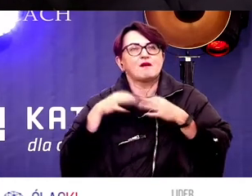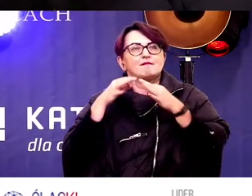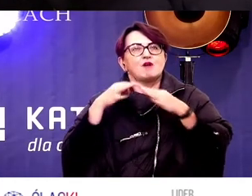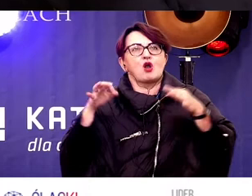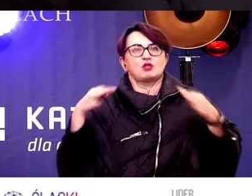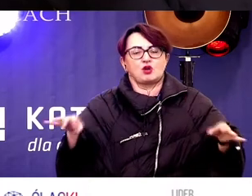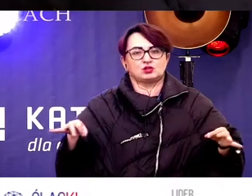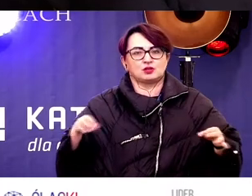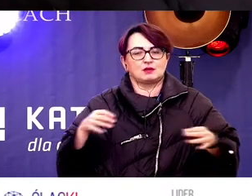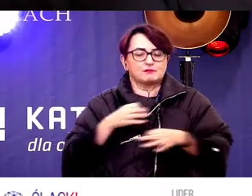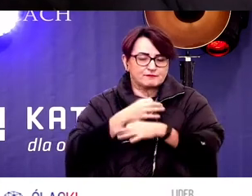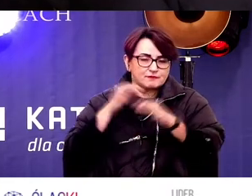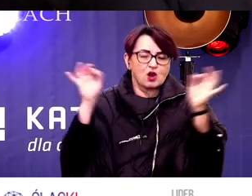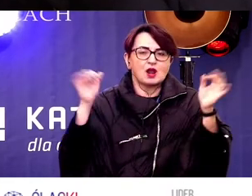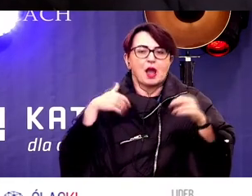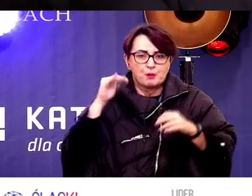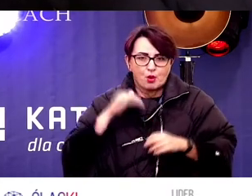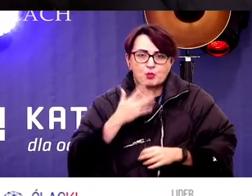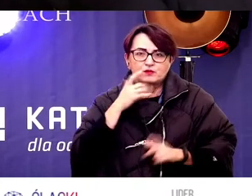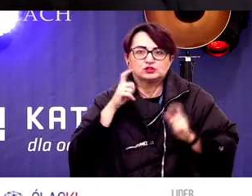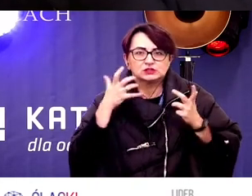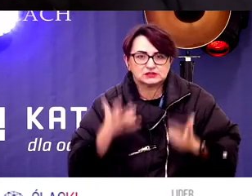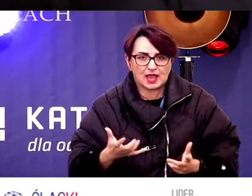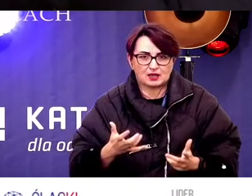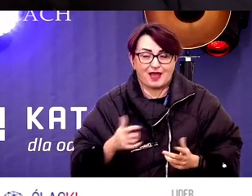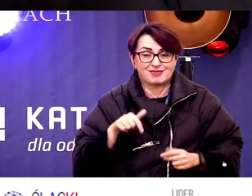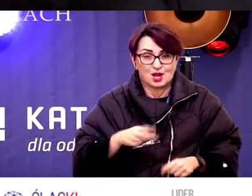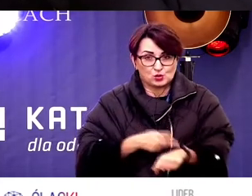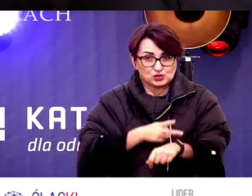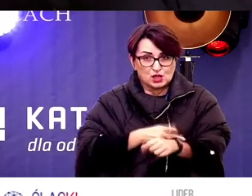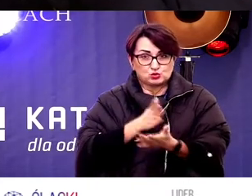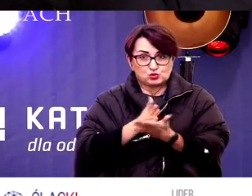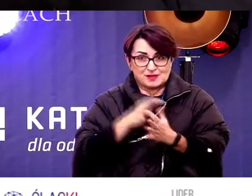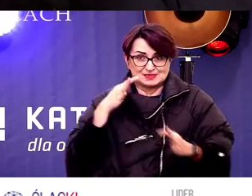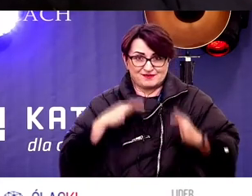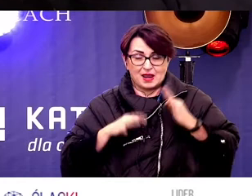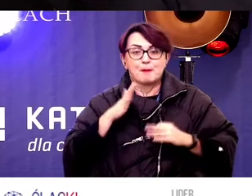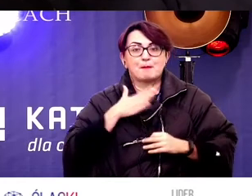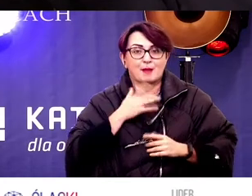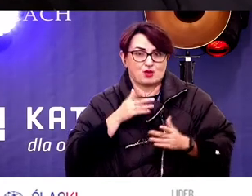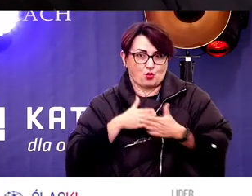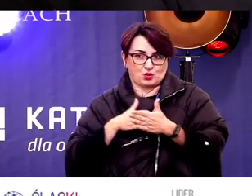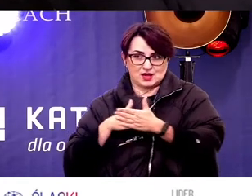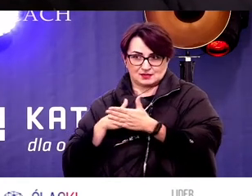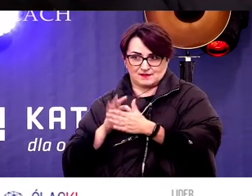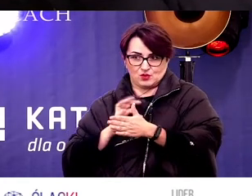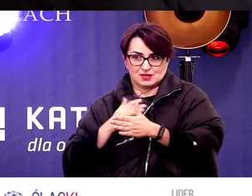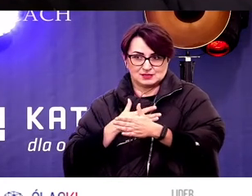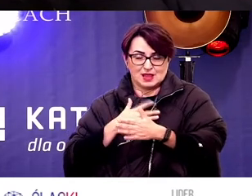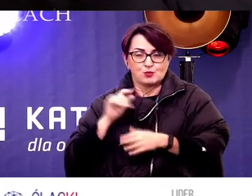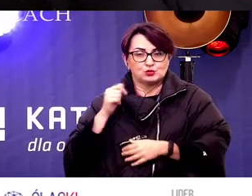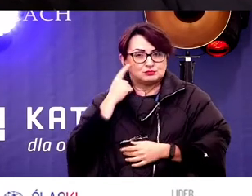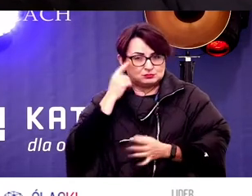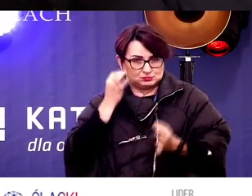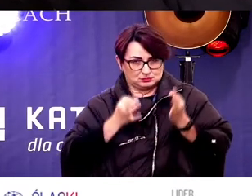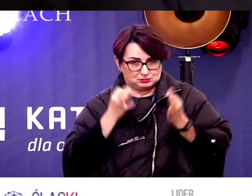i mówić to, co chciałem. Jako urzędnik służby cywilnej mamy oczywiście ograniczenia swoje. Dlatego musimy się zastanowić czasami kilka razy,